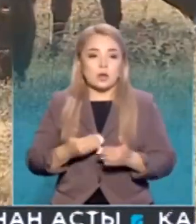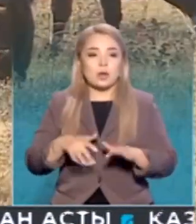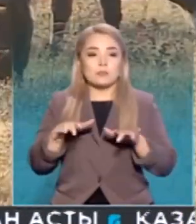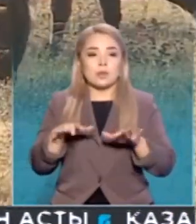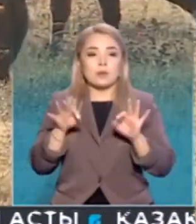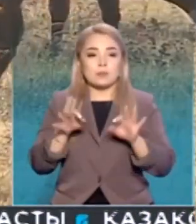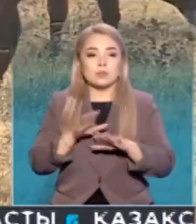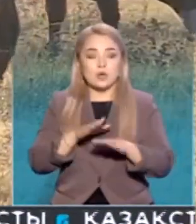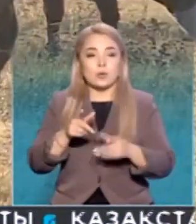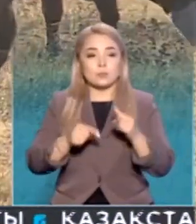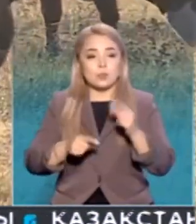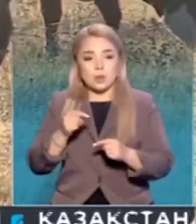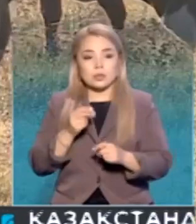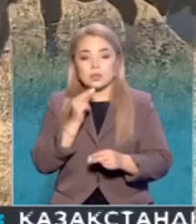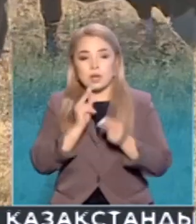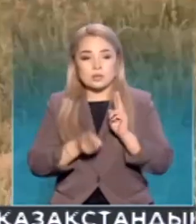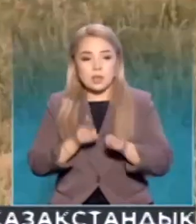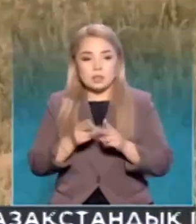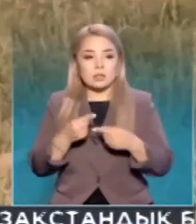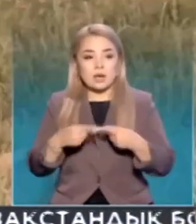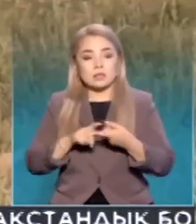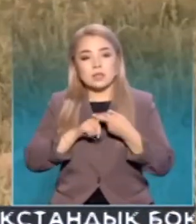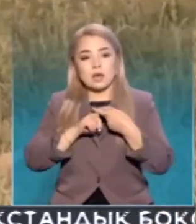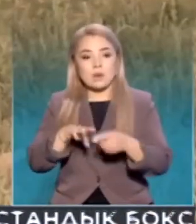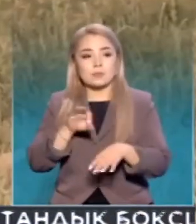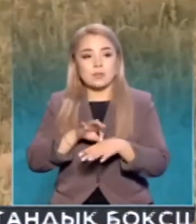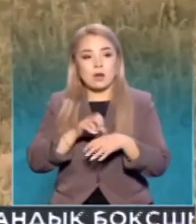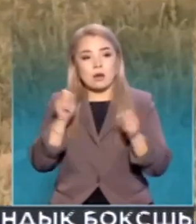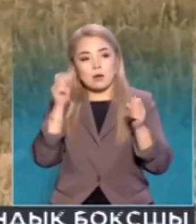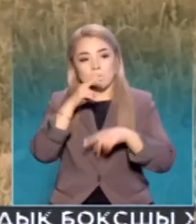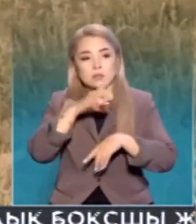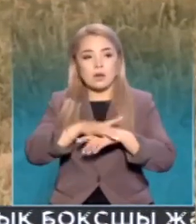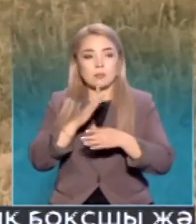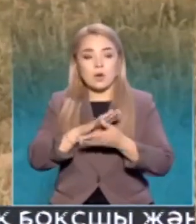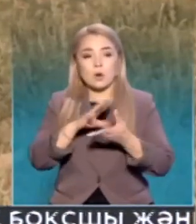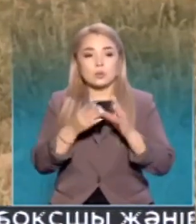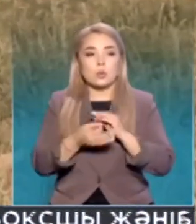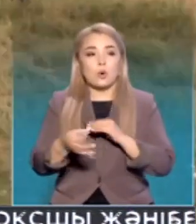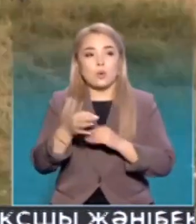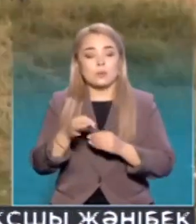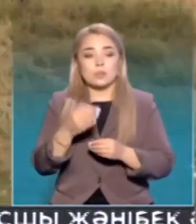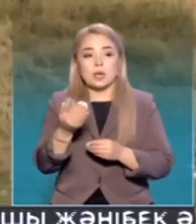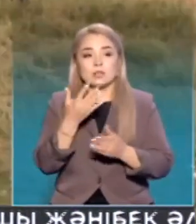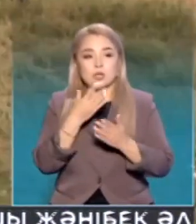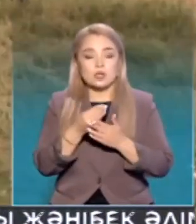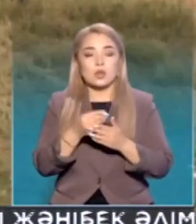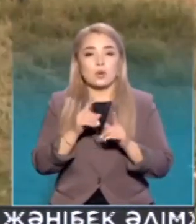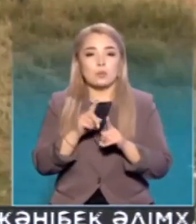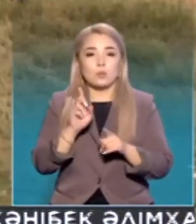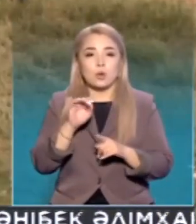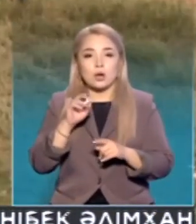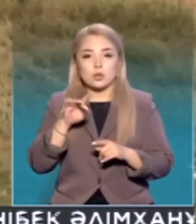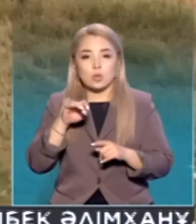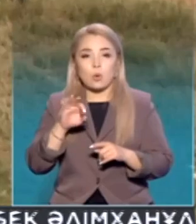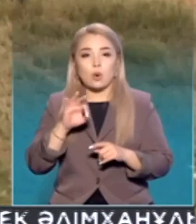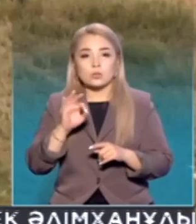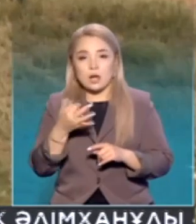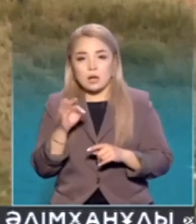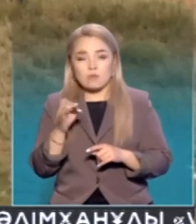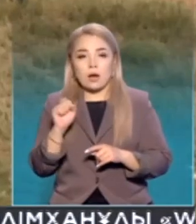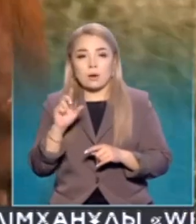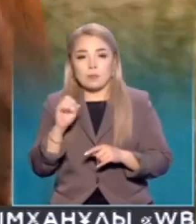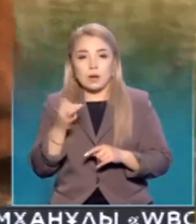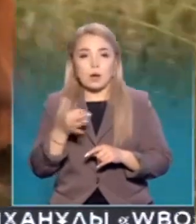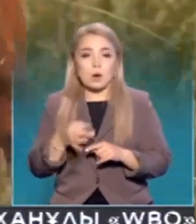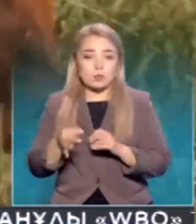қайнатылмаған сүт пен одан жасалған тағамдардан індетті жұқтырып алғаны анықталды. Жалпы облыс бойынша биыл Шет, Бұқар, Жырау, Осакаров, Абай